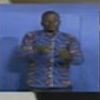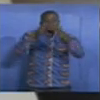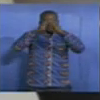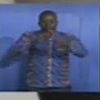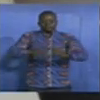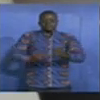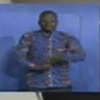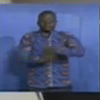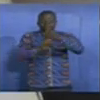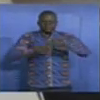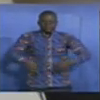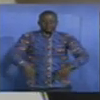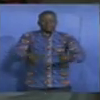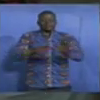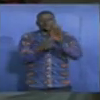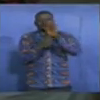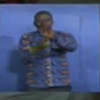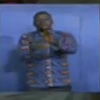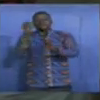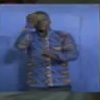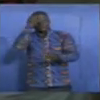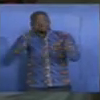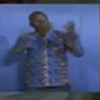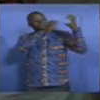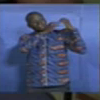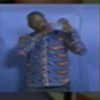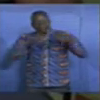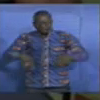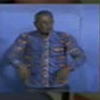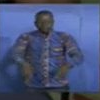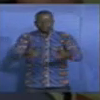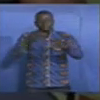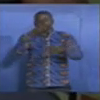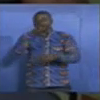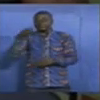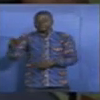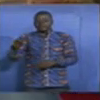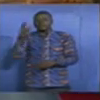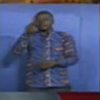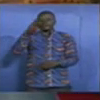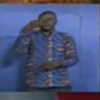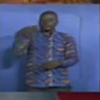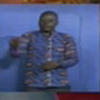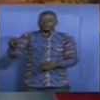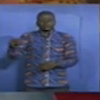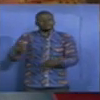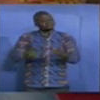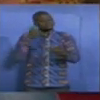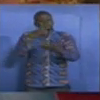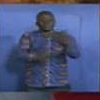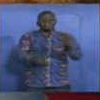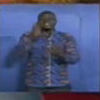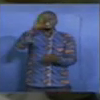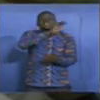Selon le représentant du ministre en charge des infrastructures du Burkina, un kilomètre de bitume coûte à peu près 600 millions de francs